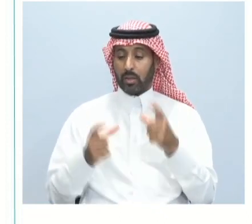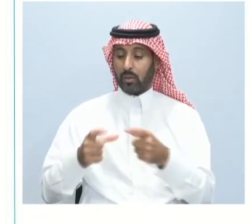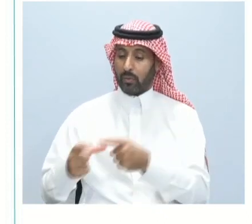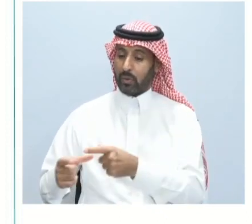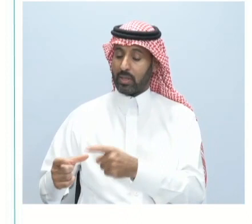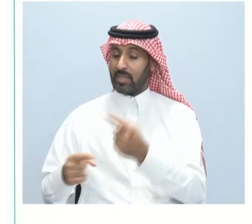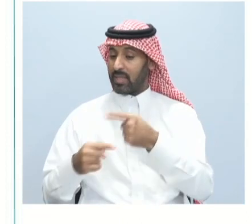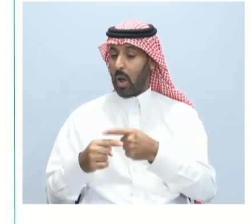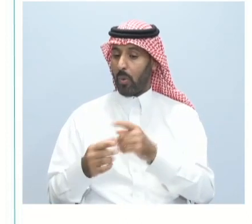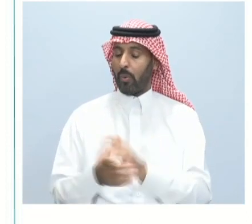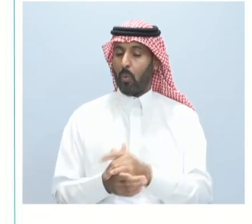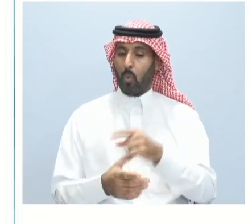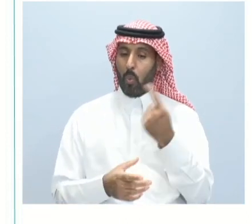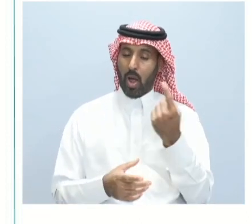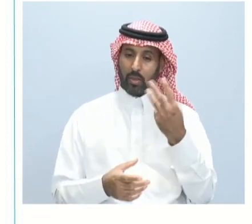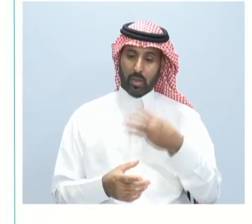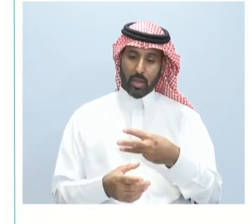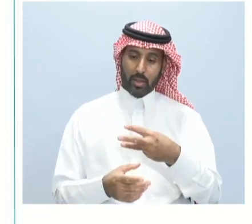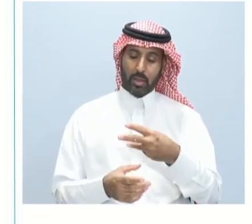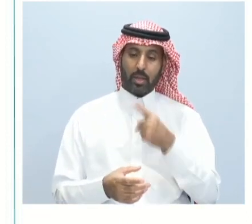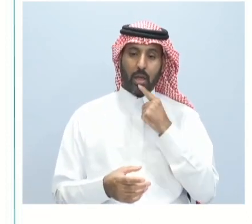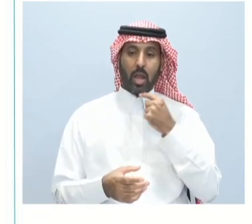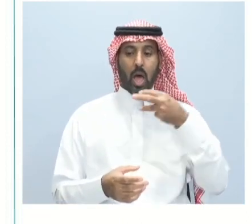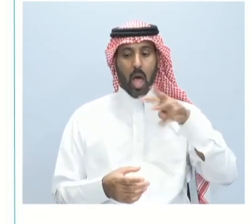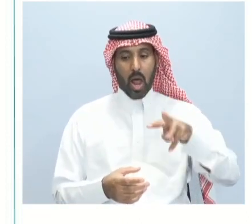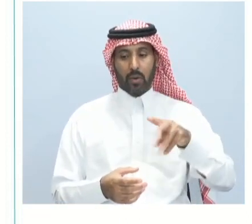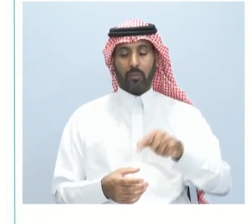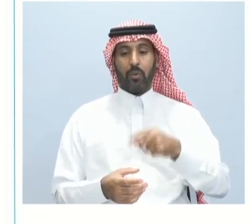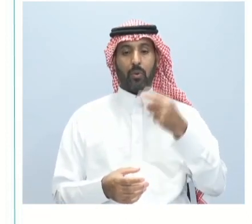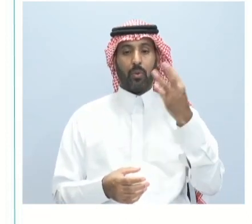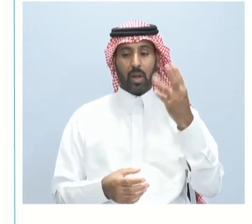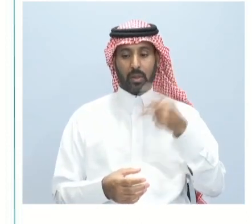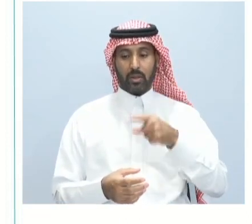الممكنه يساوي 31 1023